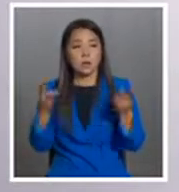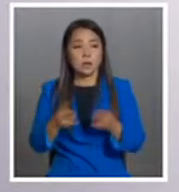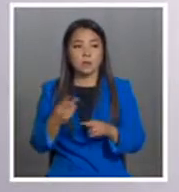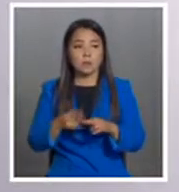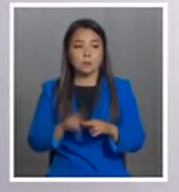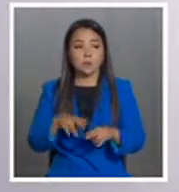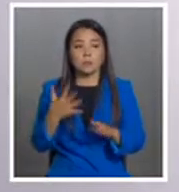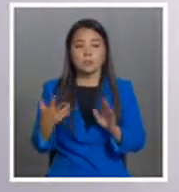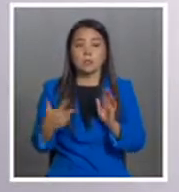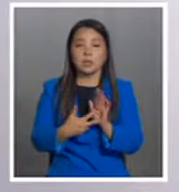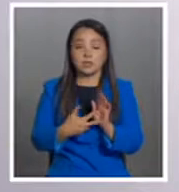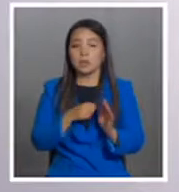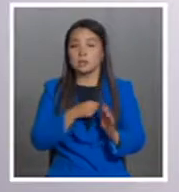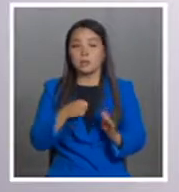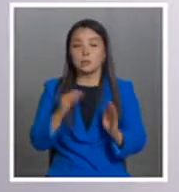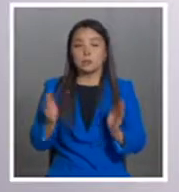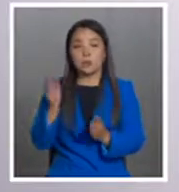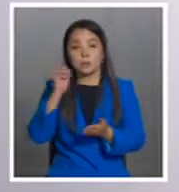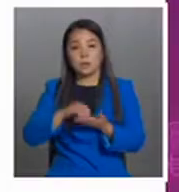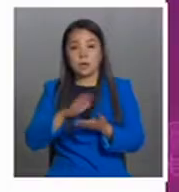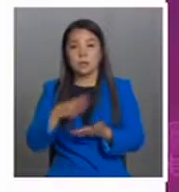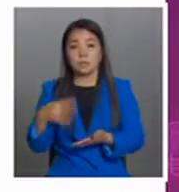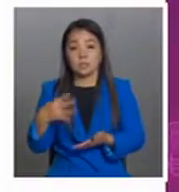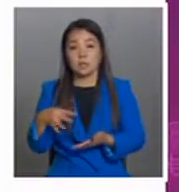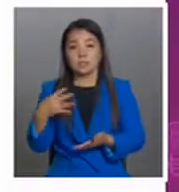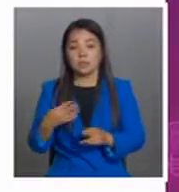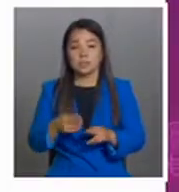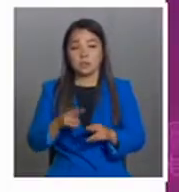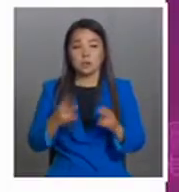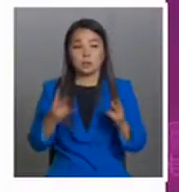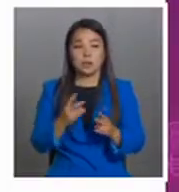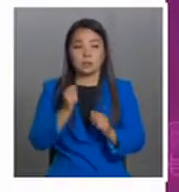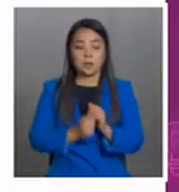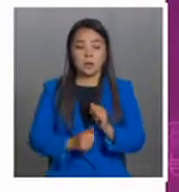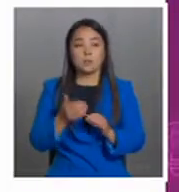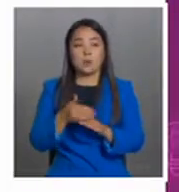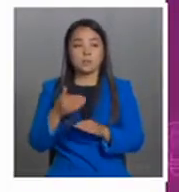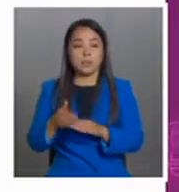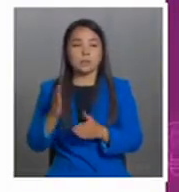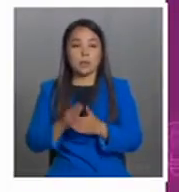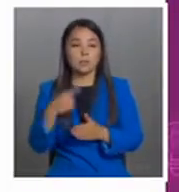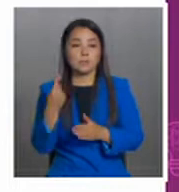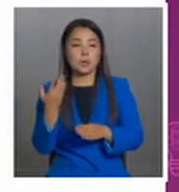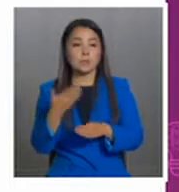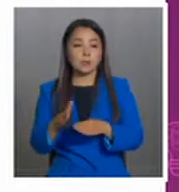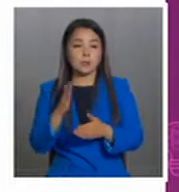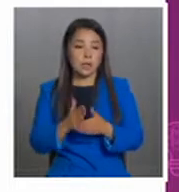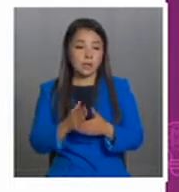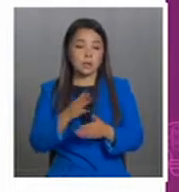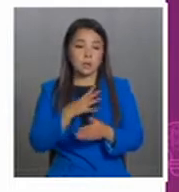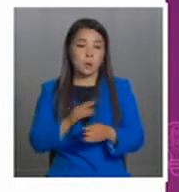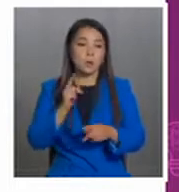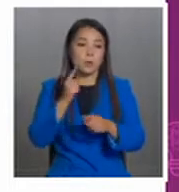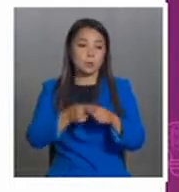пен 8-дің ең кіші ортақ еселігі 40-қа тең. Ендеше біз әрбір бөлшекті, яғни бірінші бөлшекті тоқтауыш көбейткіш